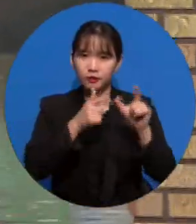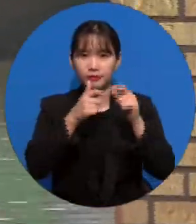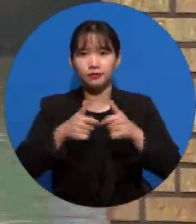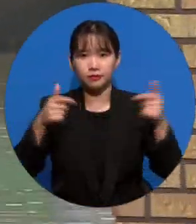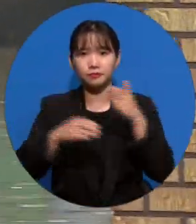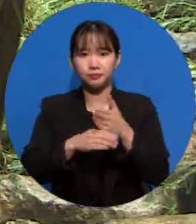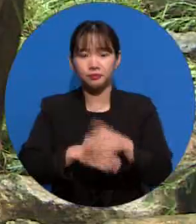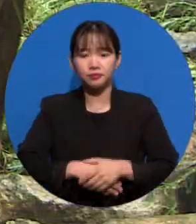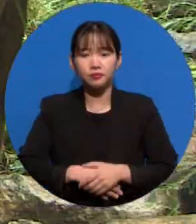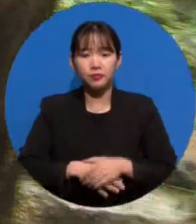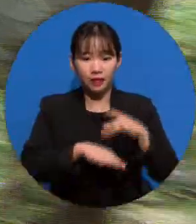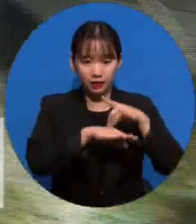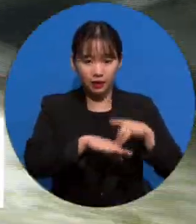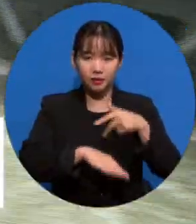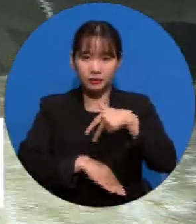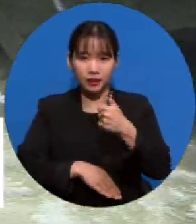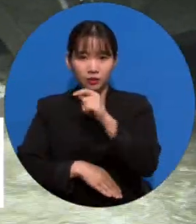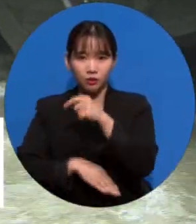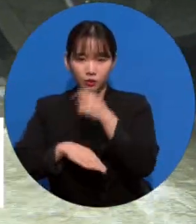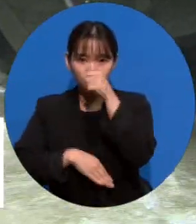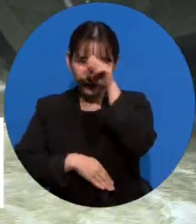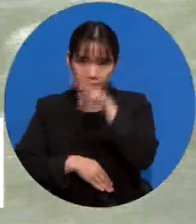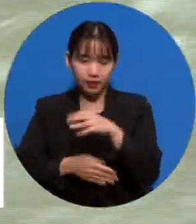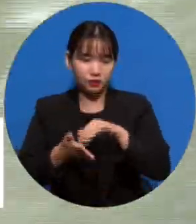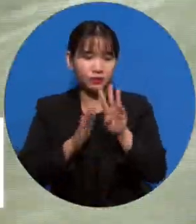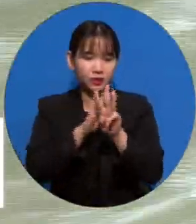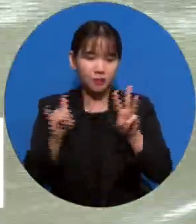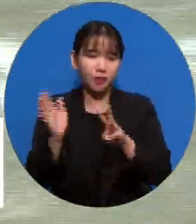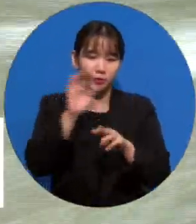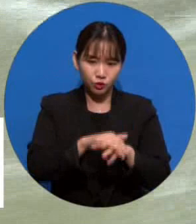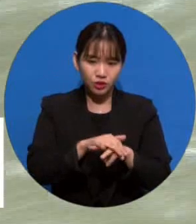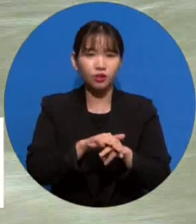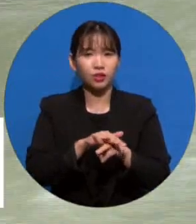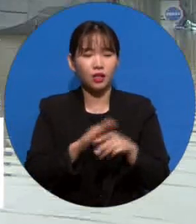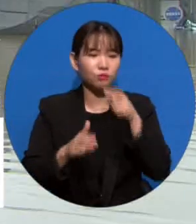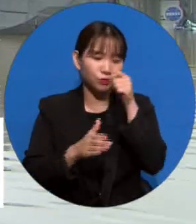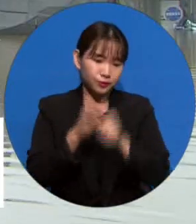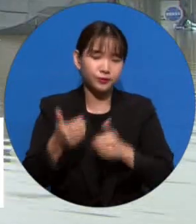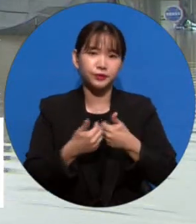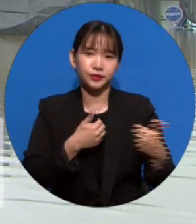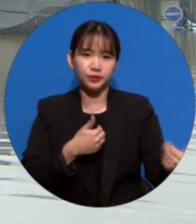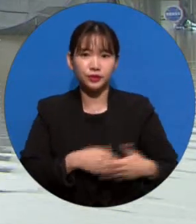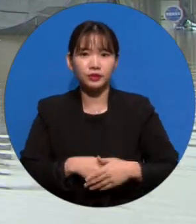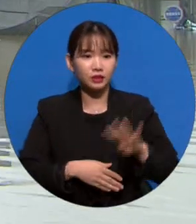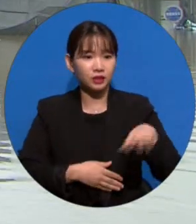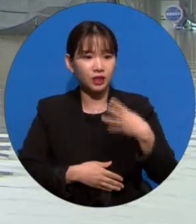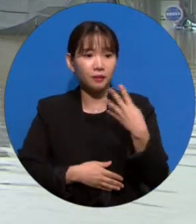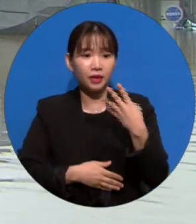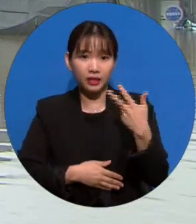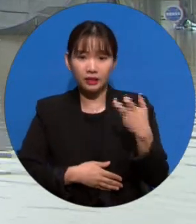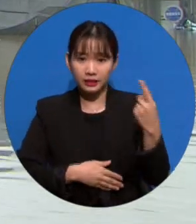불어나고 있습니다. 해남과 장흥, 광양에서 3명이 매몰되거나 물에 빠져 숨졌습니다.